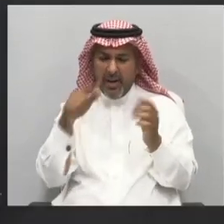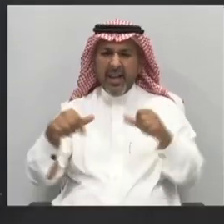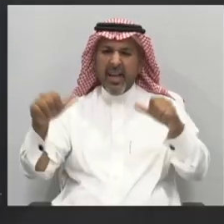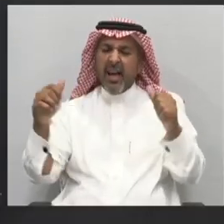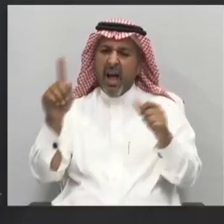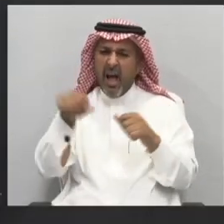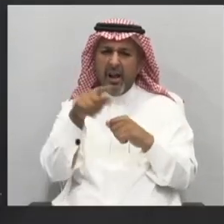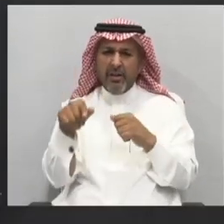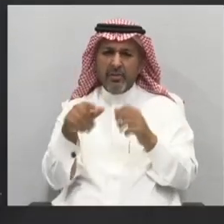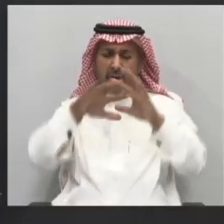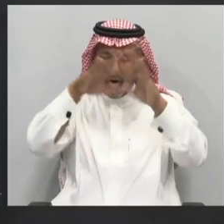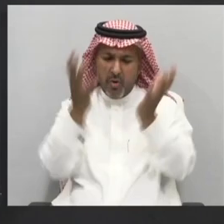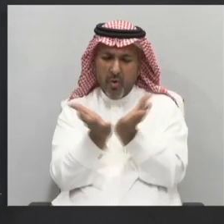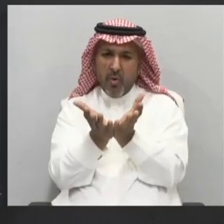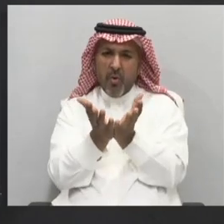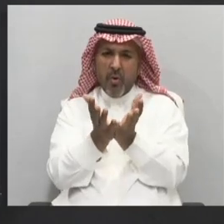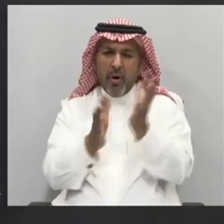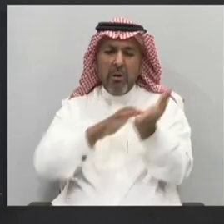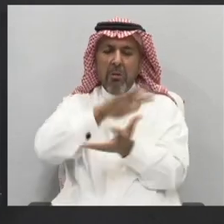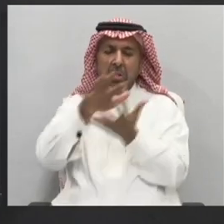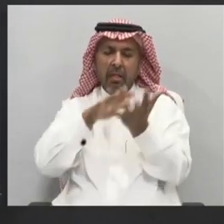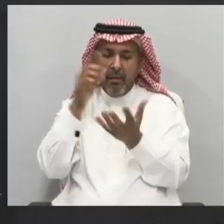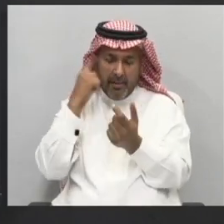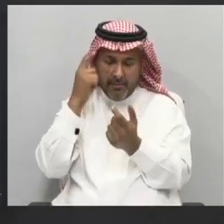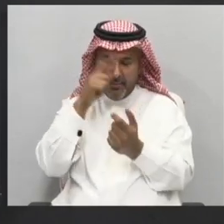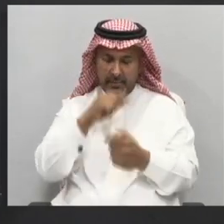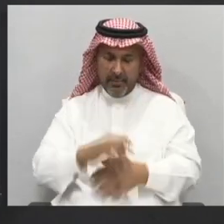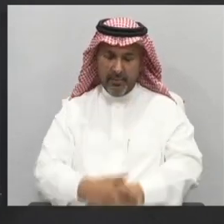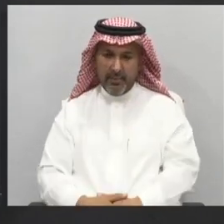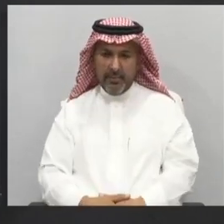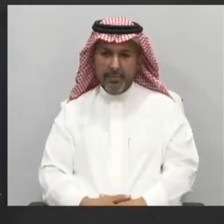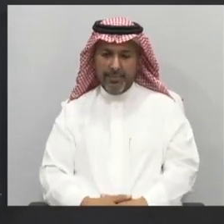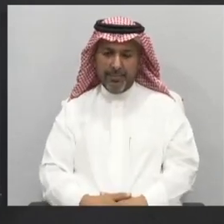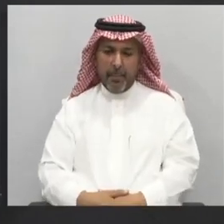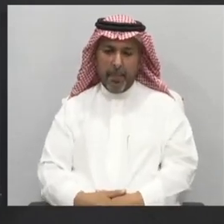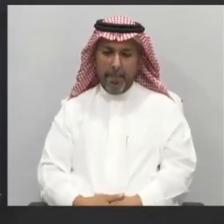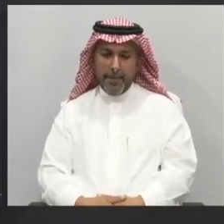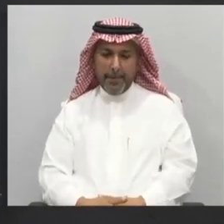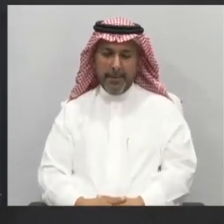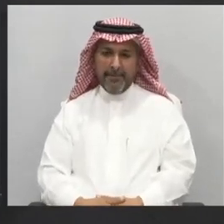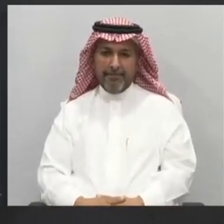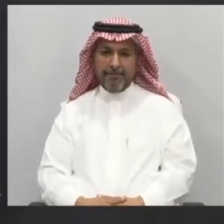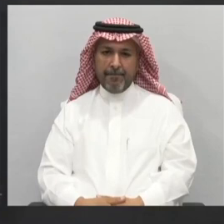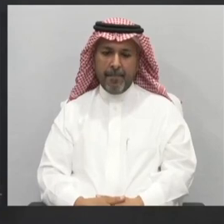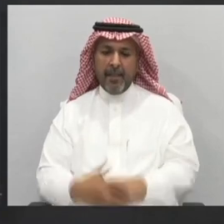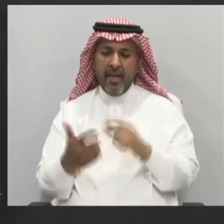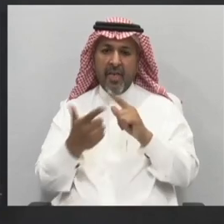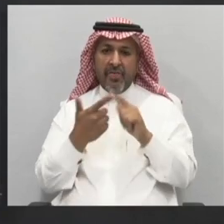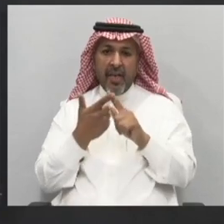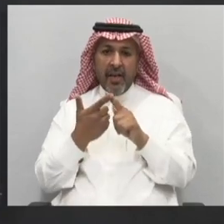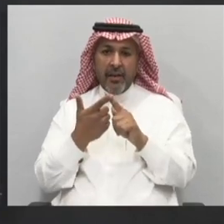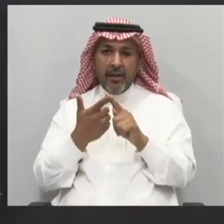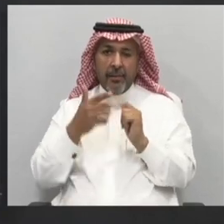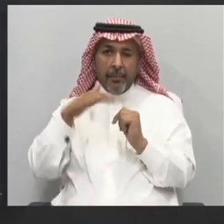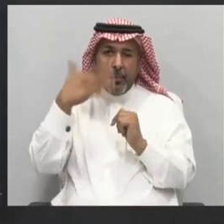وهذا الانتظام يدل على انه لا يوجد الا خالق واحد واله واحد لهذا الكون سبحانه وتعالى ثم ذكرنا لكم